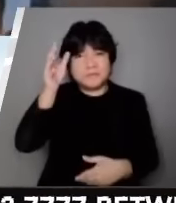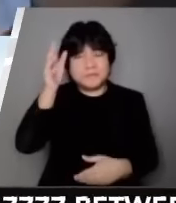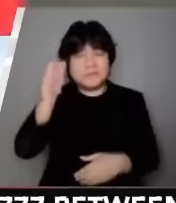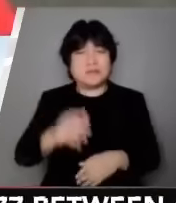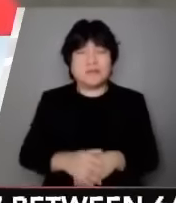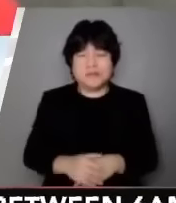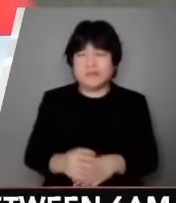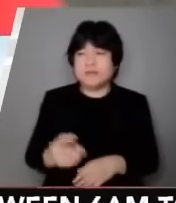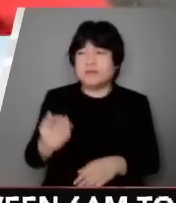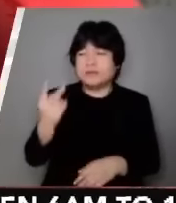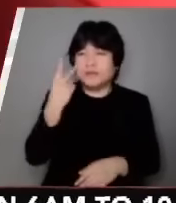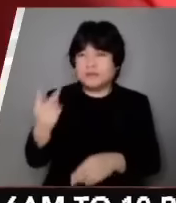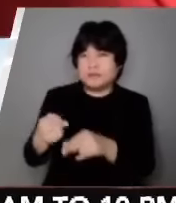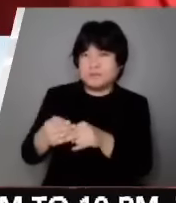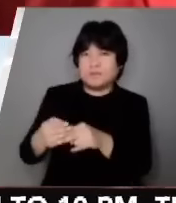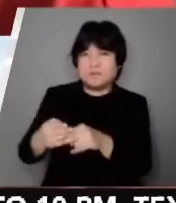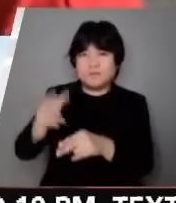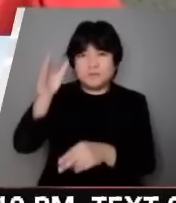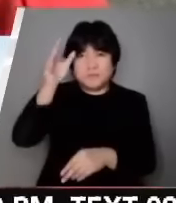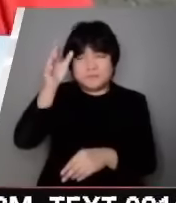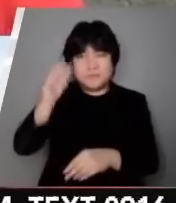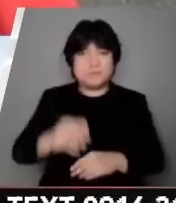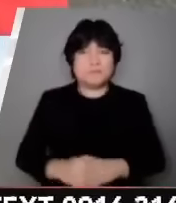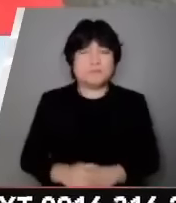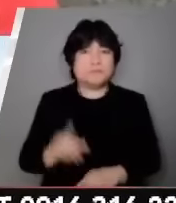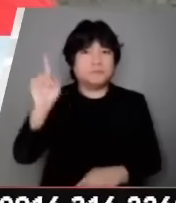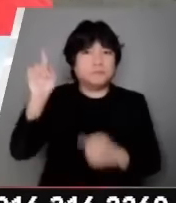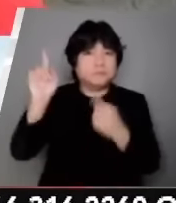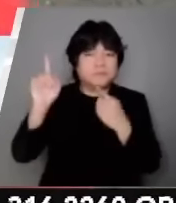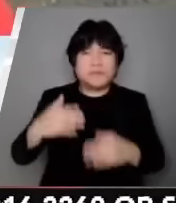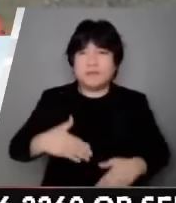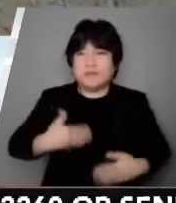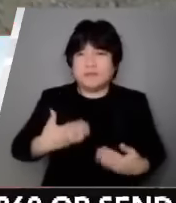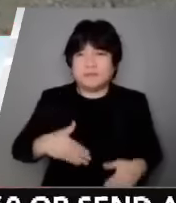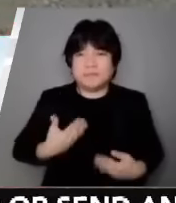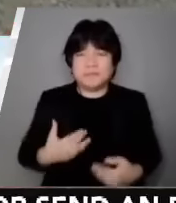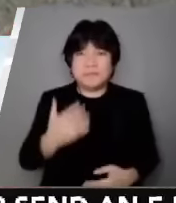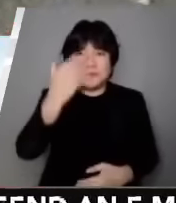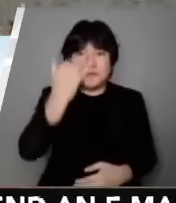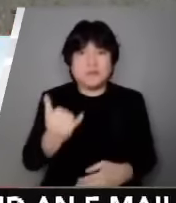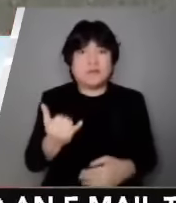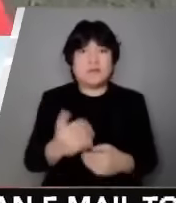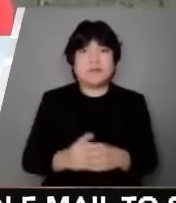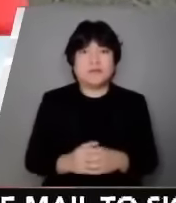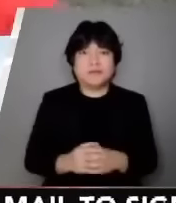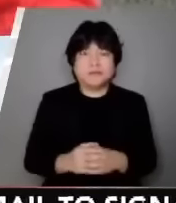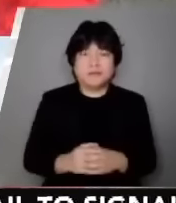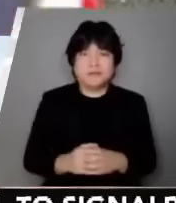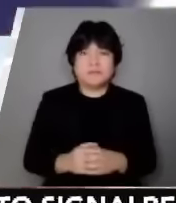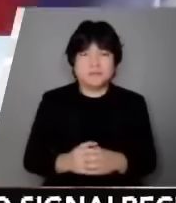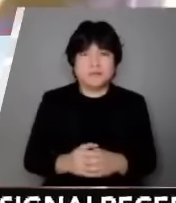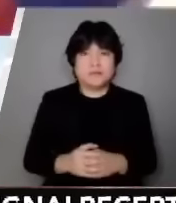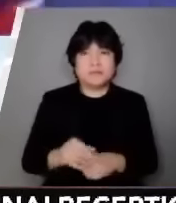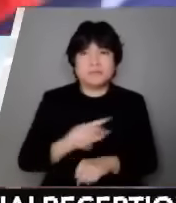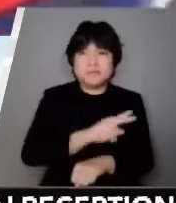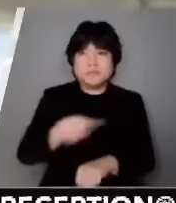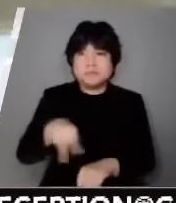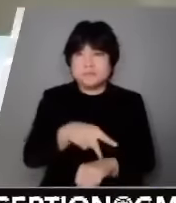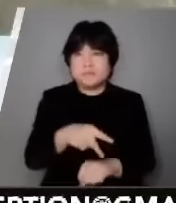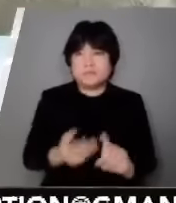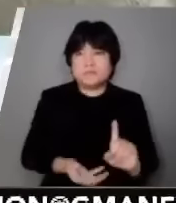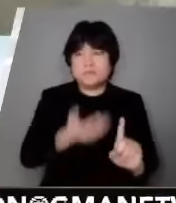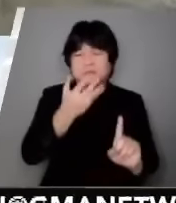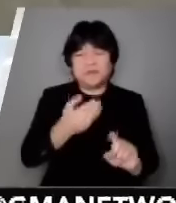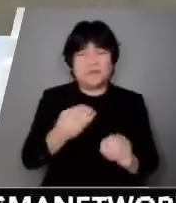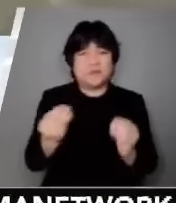soon." Masayang-masaya po. Kasi siya po ang ating pambatos sa ating Pilipinas. More fun in the Philippines po.